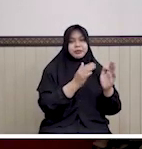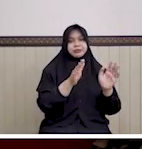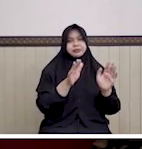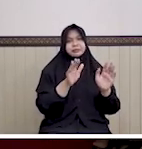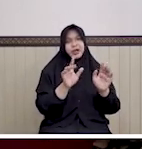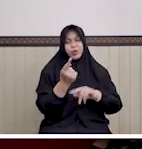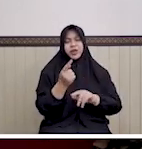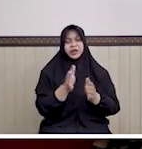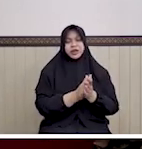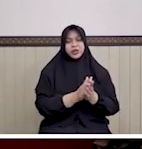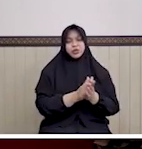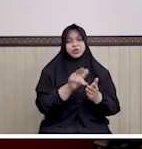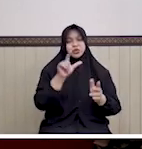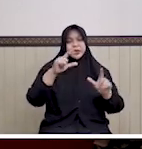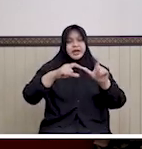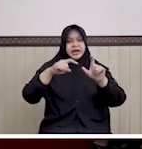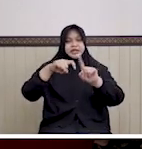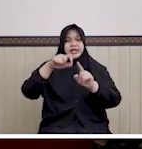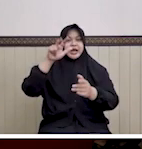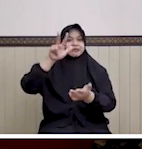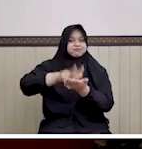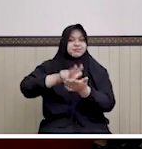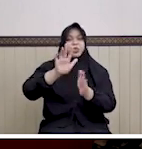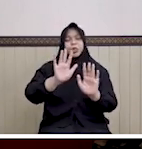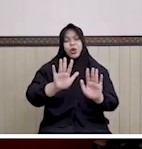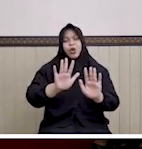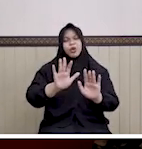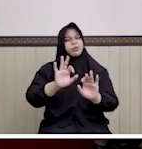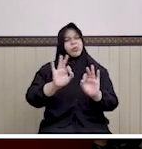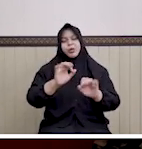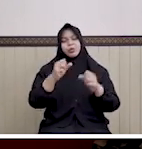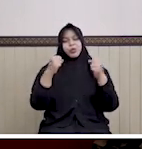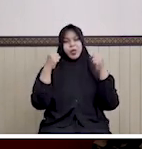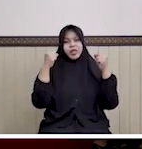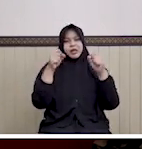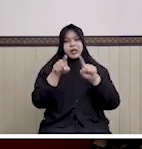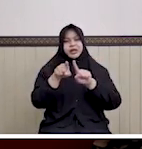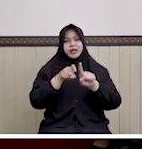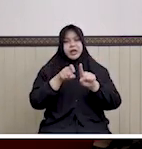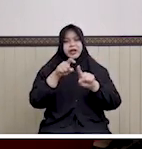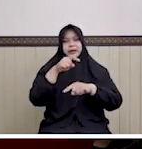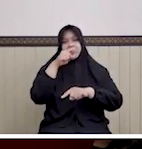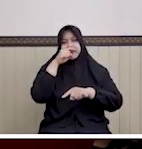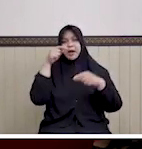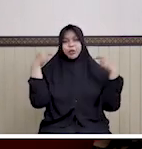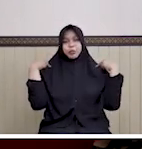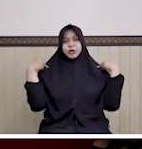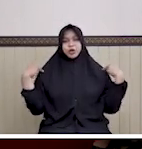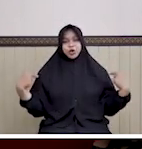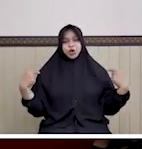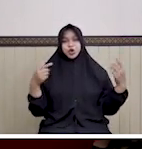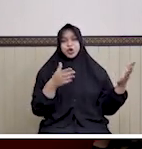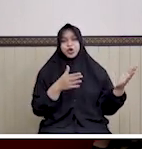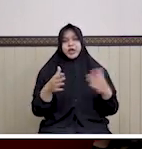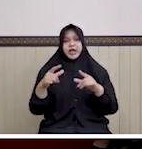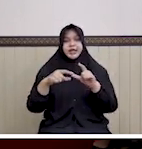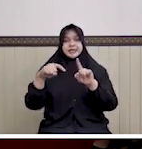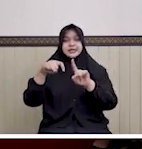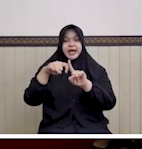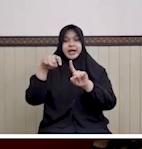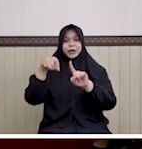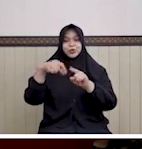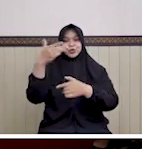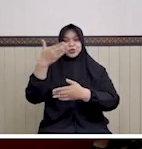SK surat keputusan nah belum begitu kuatir ya taring Gubernur Iya SK gubernur naik Kita sk-nya buang Gubernur kemudian